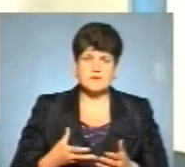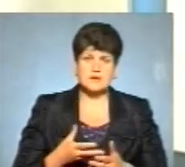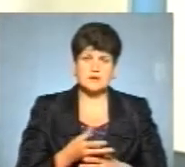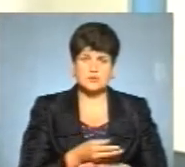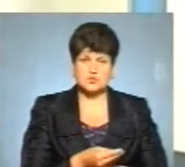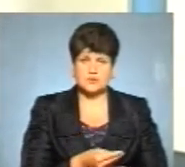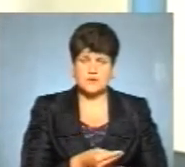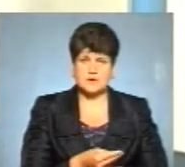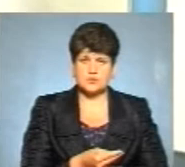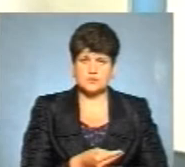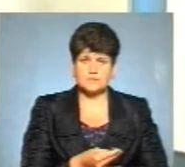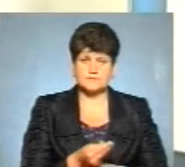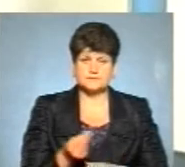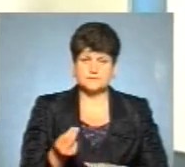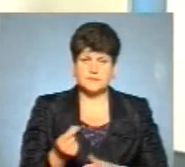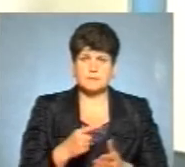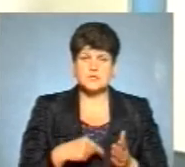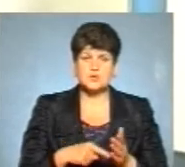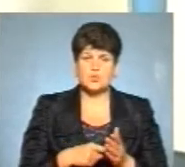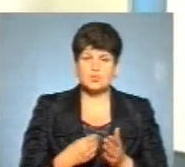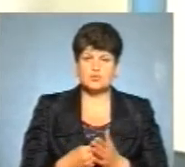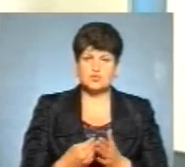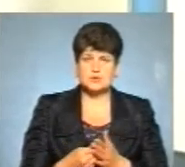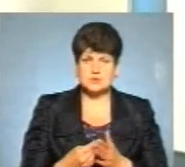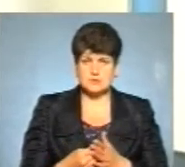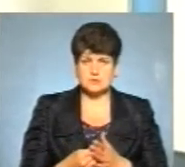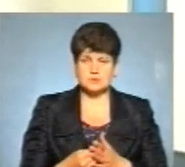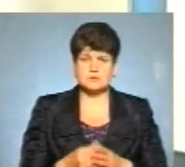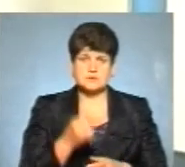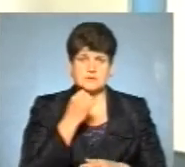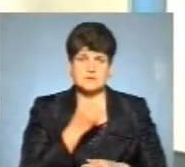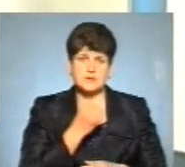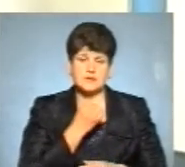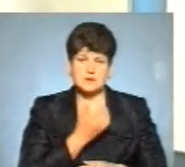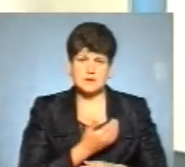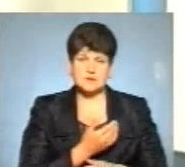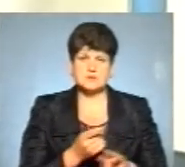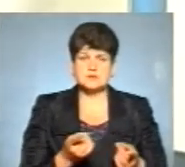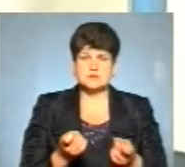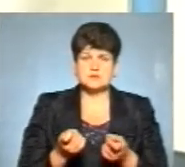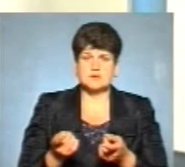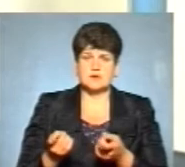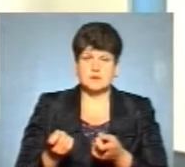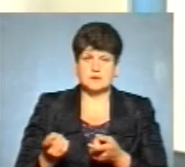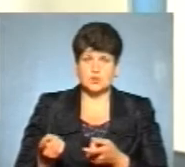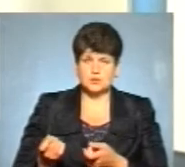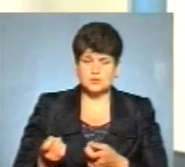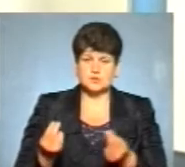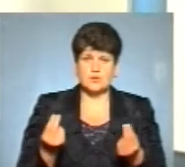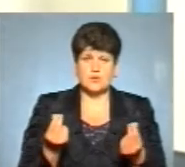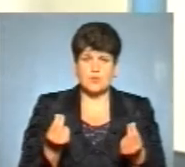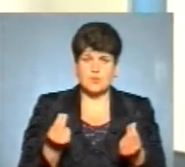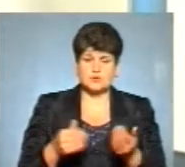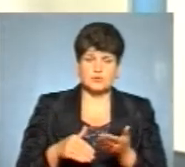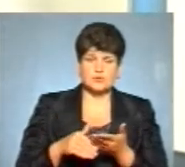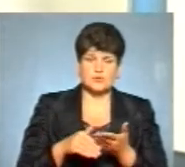із міського бюджету, завдяки залученню коштів і